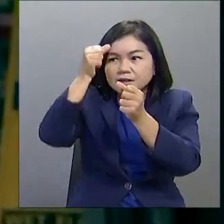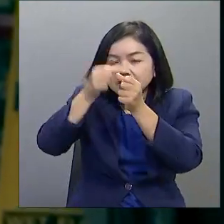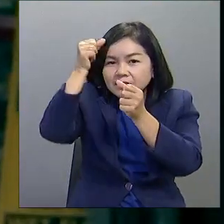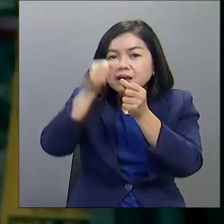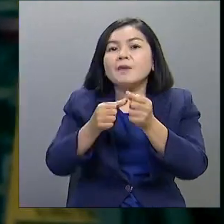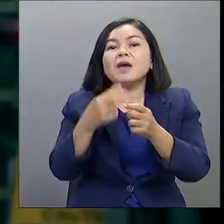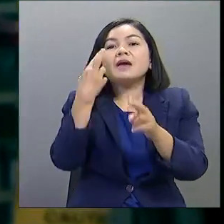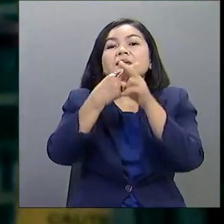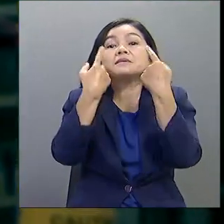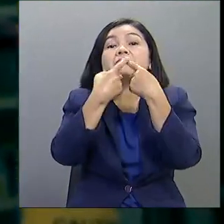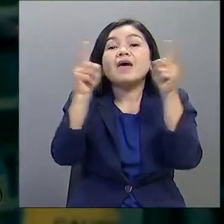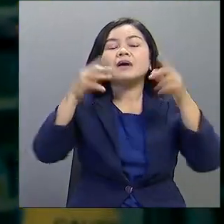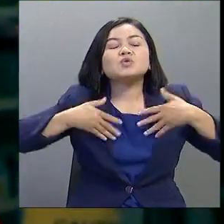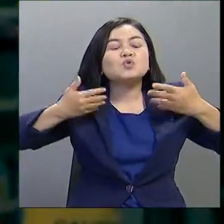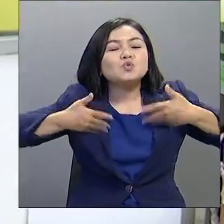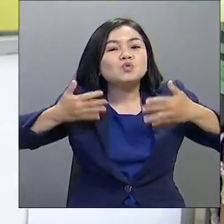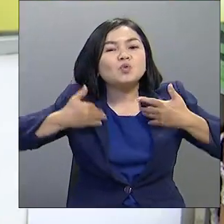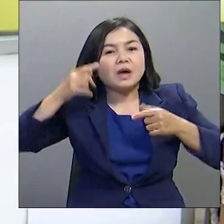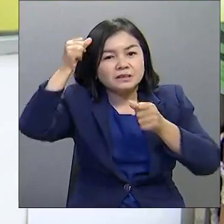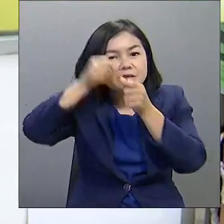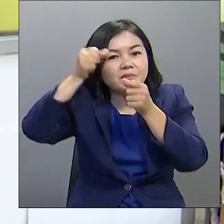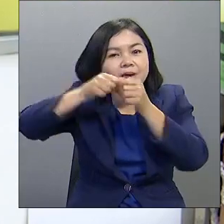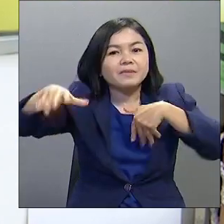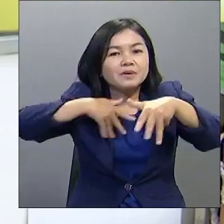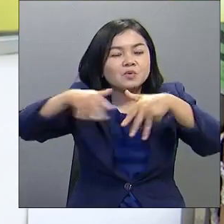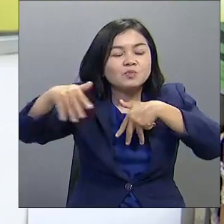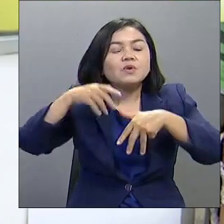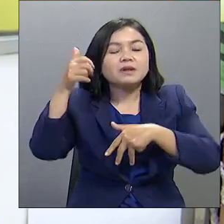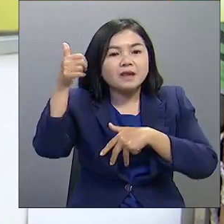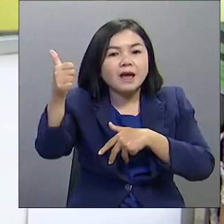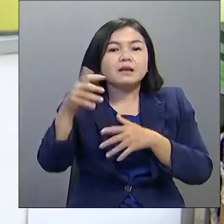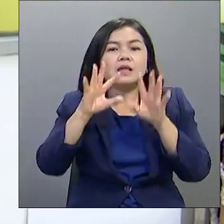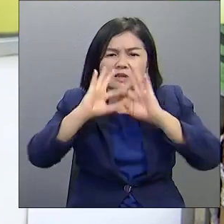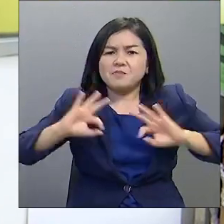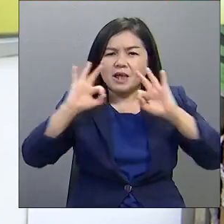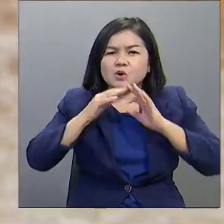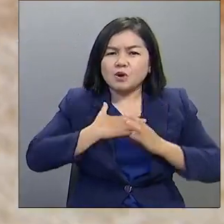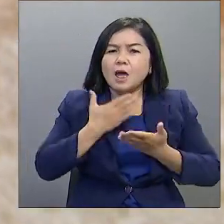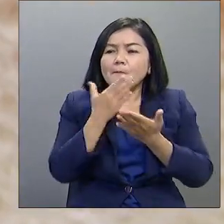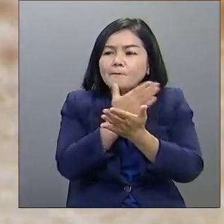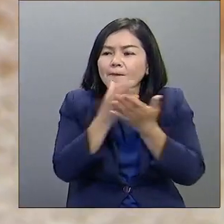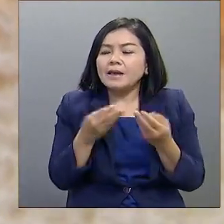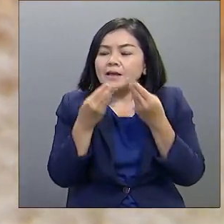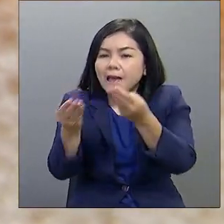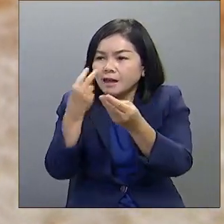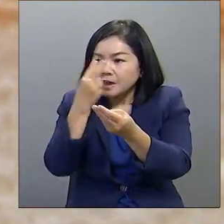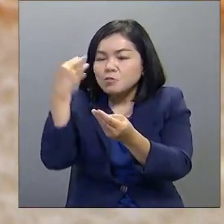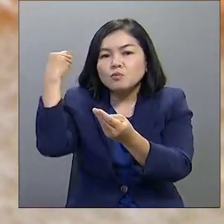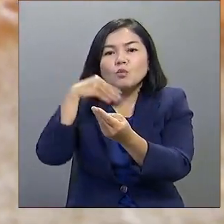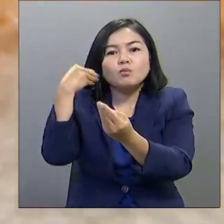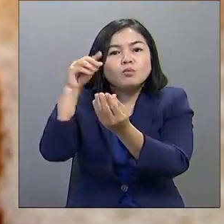ลยแค่ตั้งสนุกสนานไม่ได้คิดอะไรมากมายเกี่ยวกับชื่อนี้เพียงแต่ว่าการแบ่งการให้มันได้เห็นบ่อยๆเข้ามันก็เ